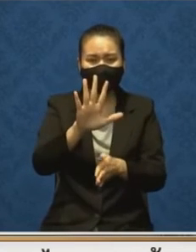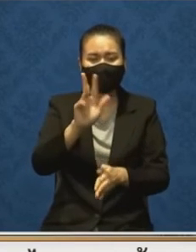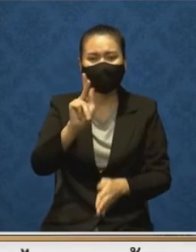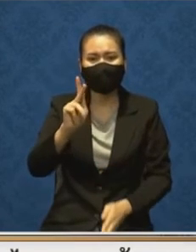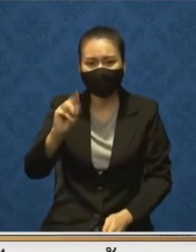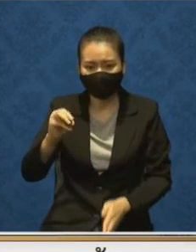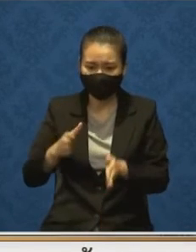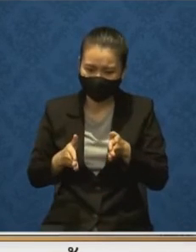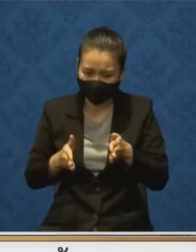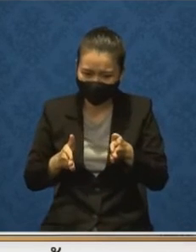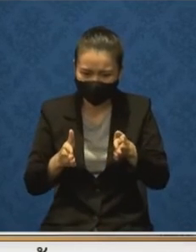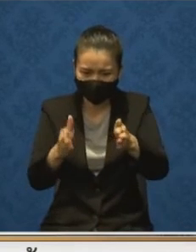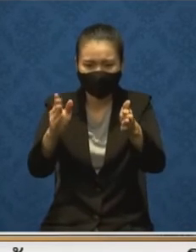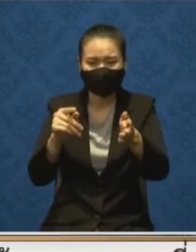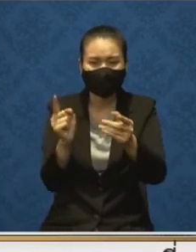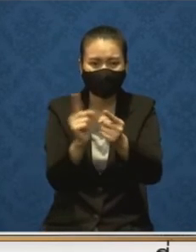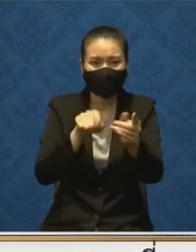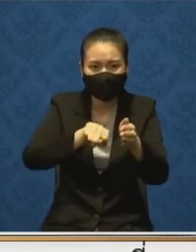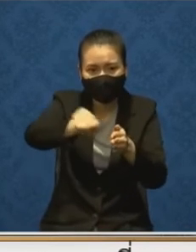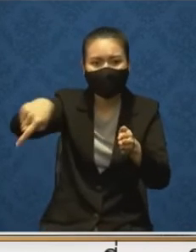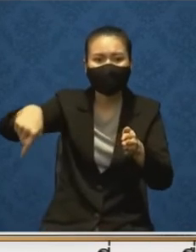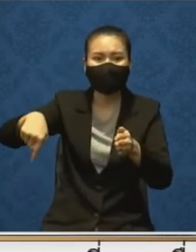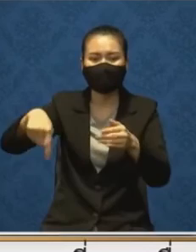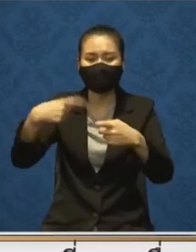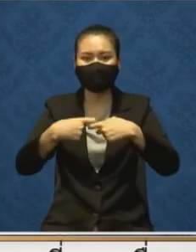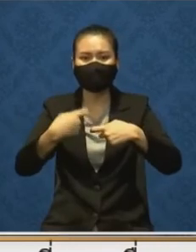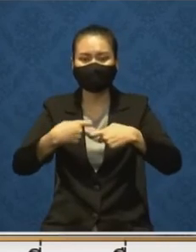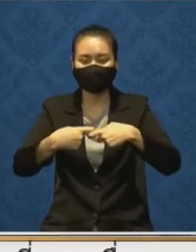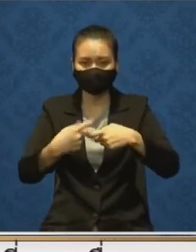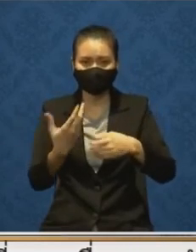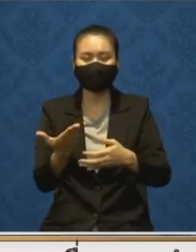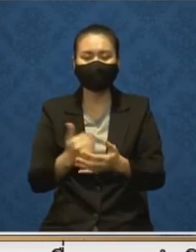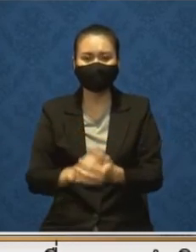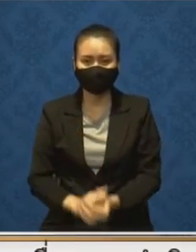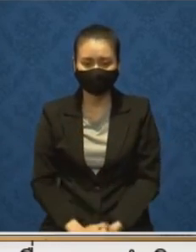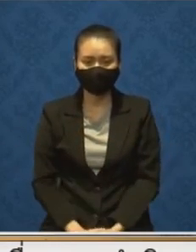นะครับถึงจะมีจุดกลับรถกลับเรียนท่านประธานไปยังกรมทางหลวงแผ่นดินกระทรวงคมนาคมครับ ขอบคุณ